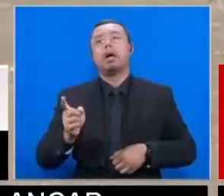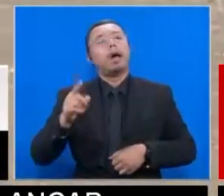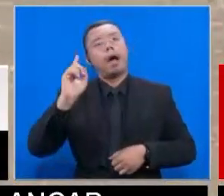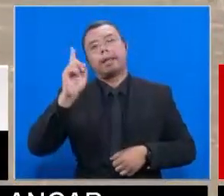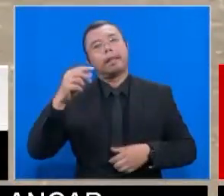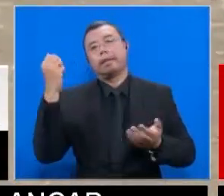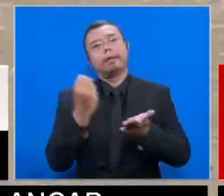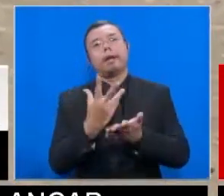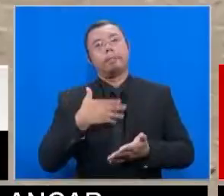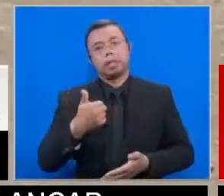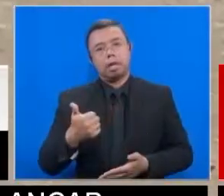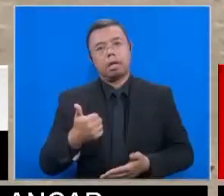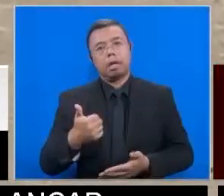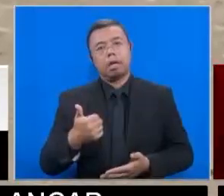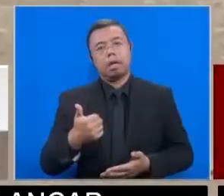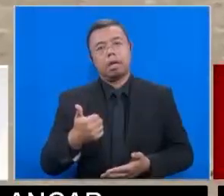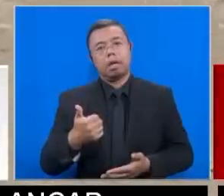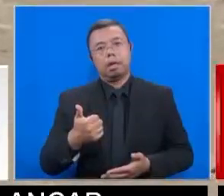risiko kecelakaan.